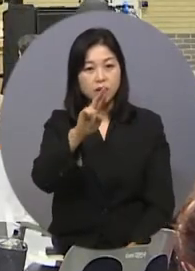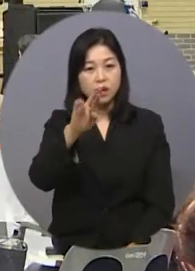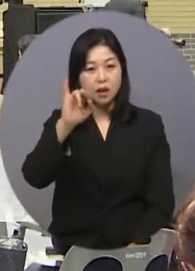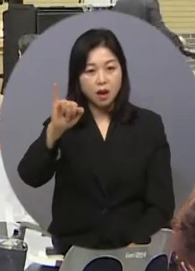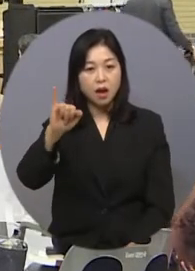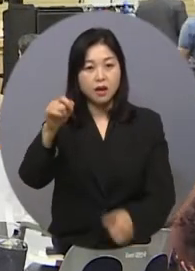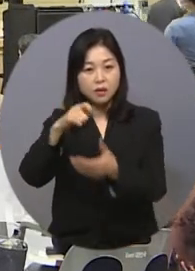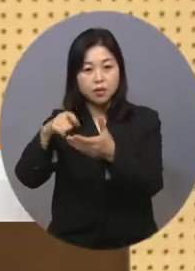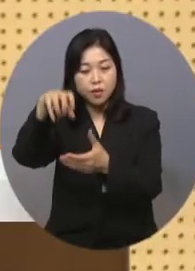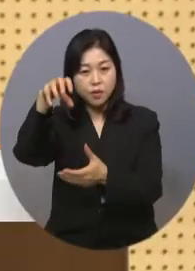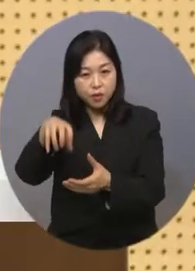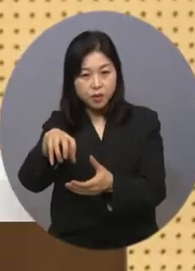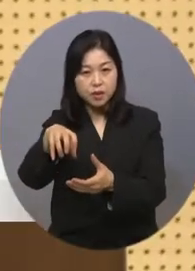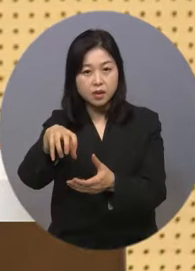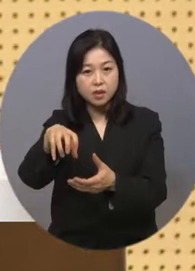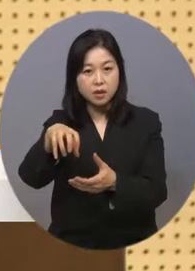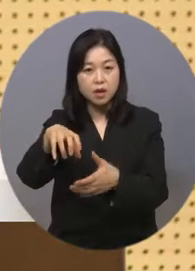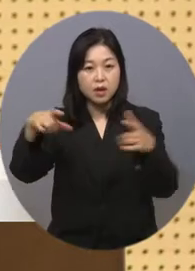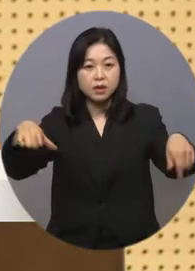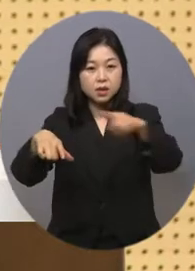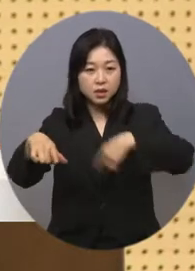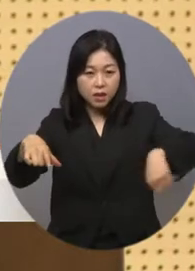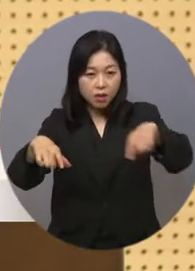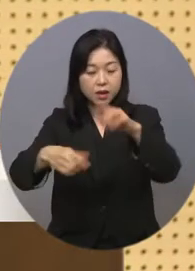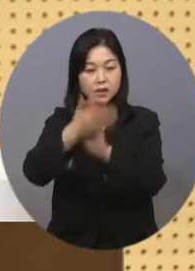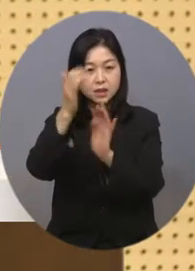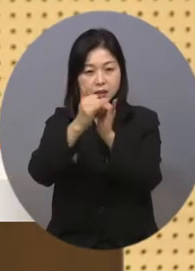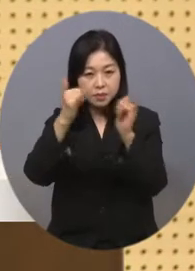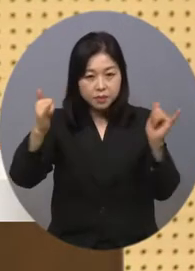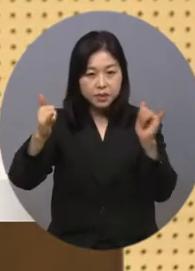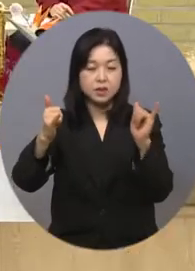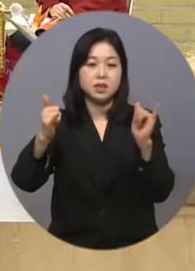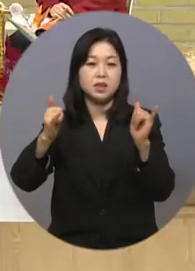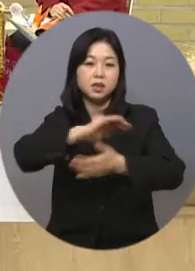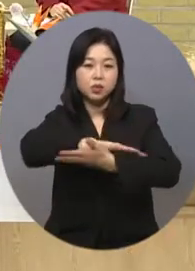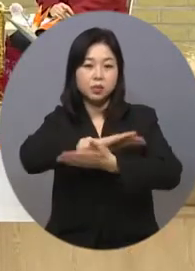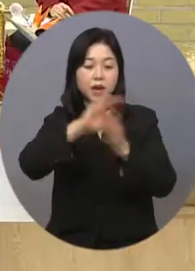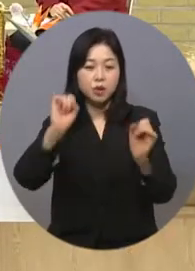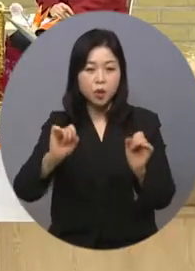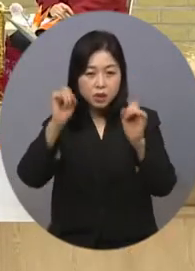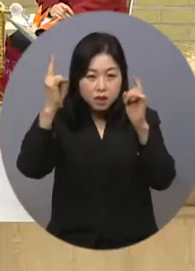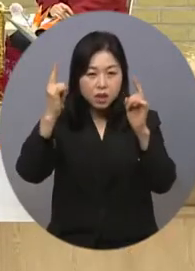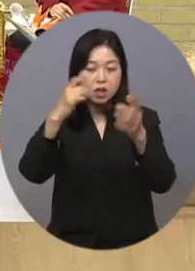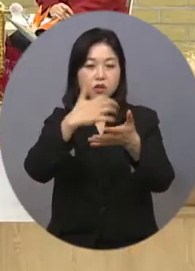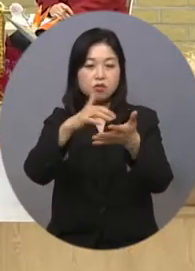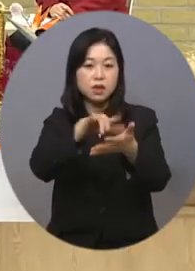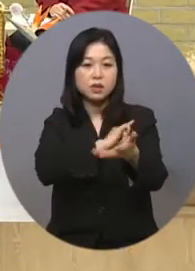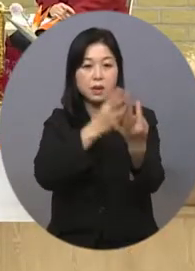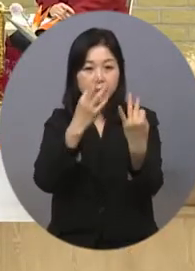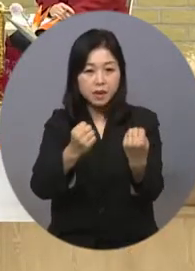기초자치단체 거주시민 최다 동시출판 분야의 최고 기록을 공식 인증받았습니다.